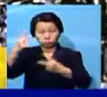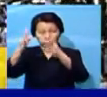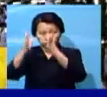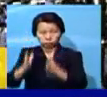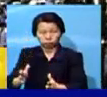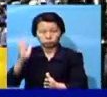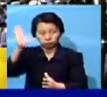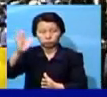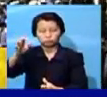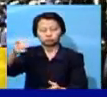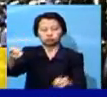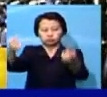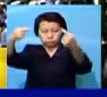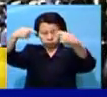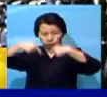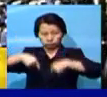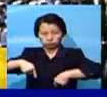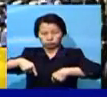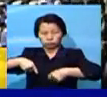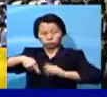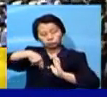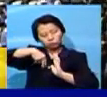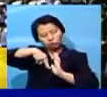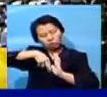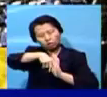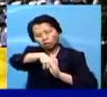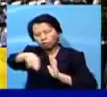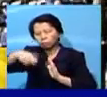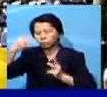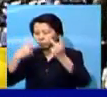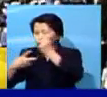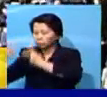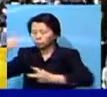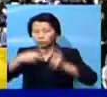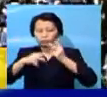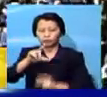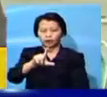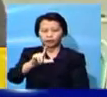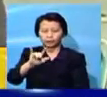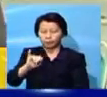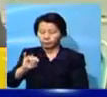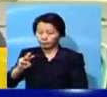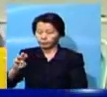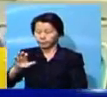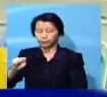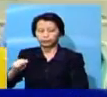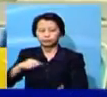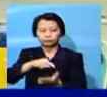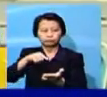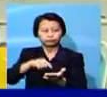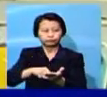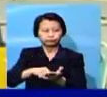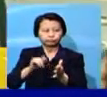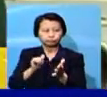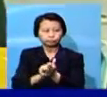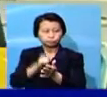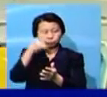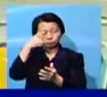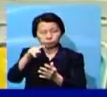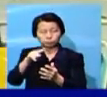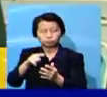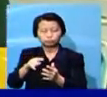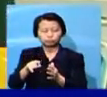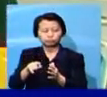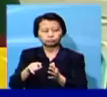will have walked through the exhibition H and this is a test to Li